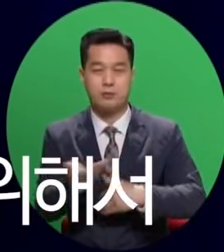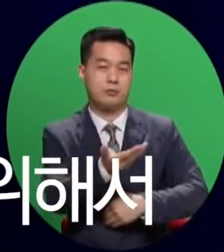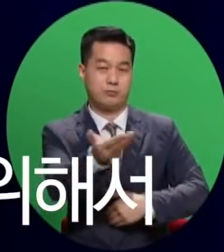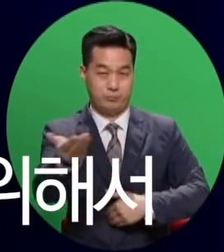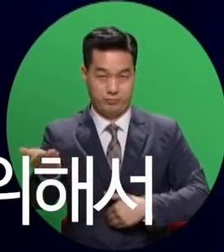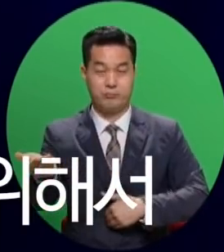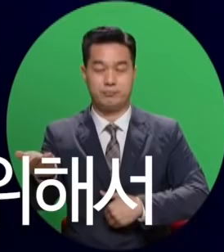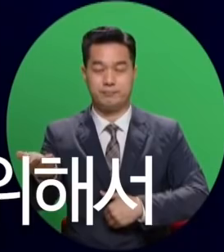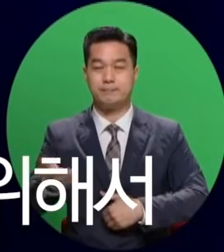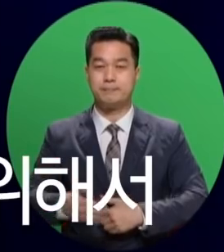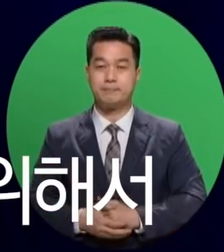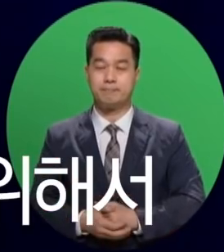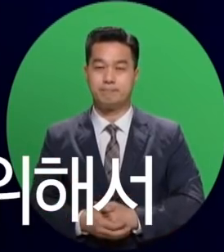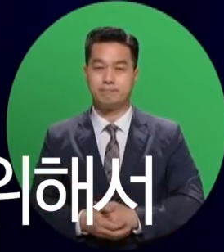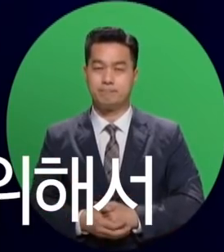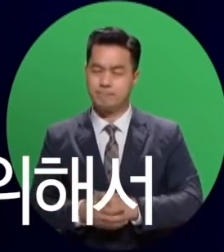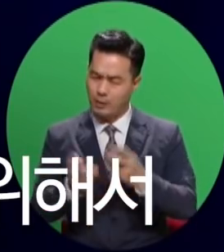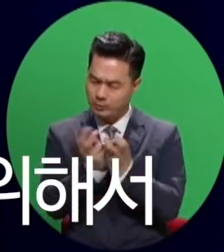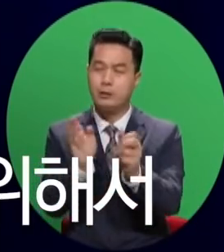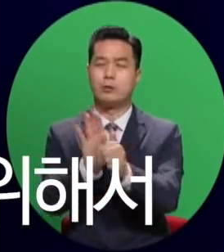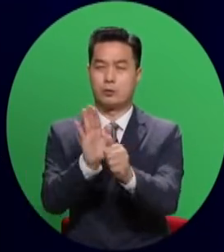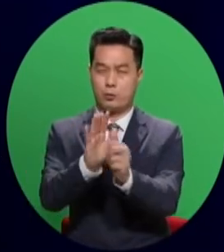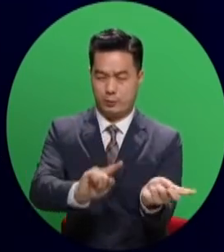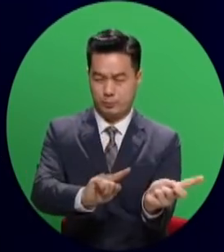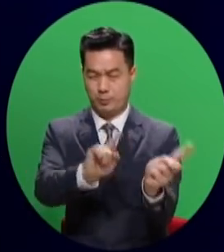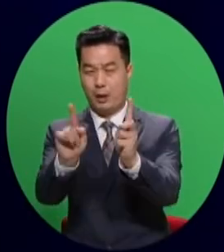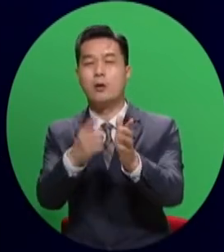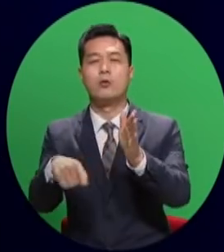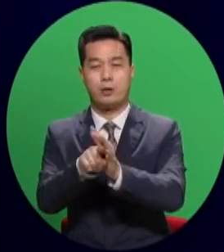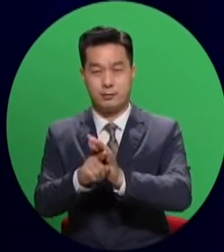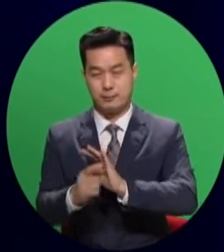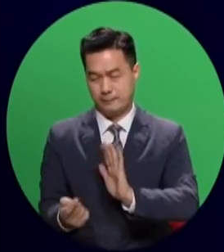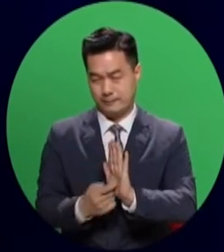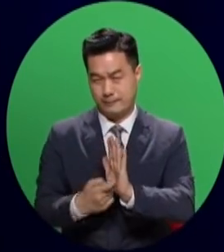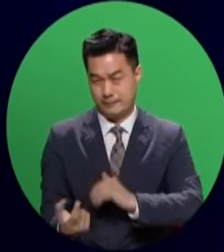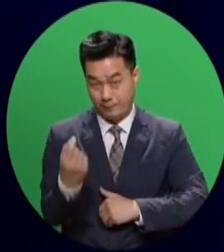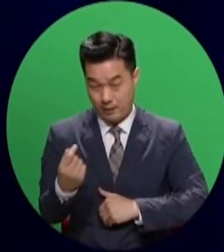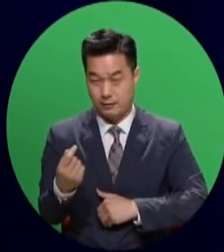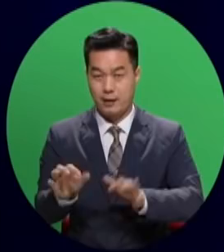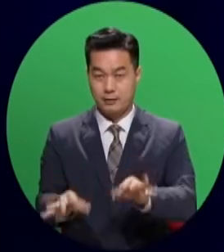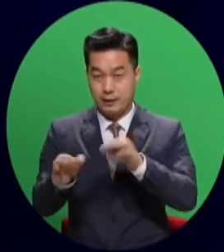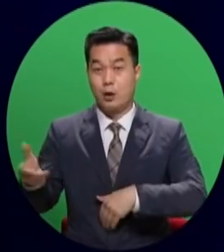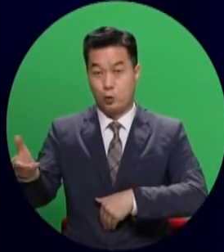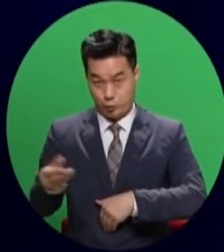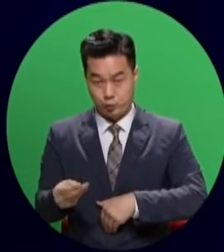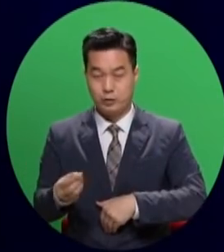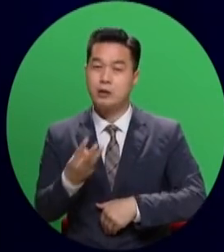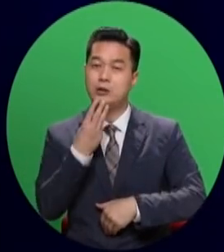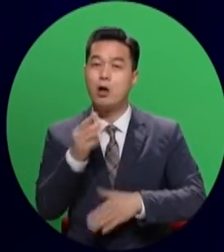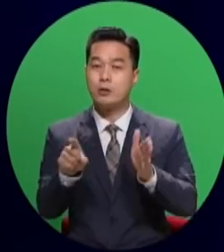2분들을 어떻게 된 이렇게 세우기 위해서 어 급하게 금융을 용토 해드립니다 서울신용보증재단